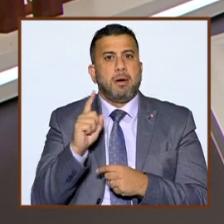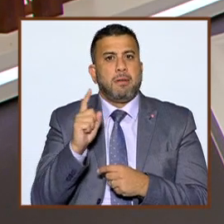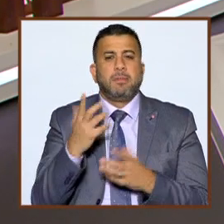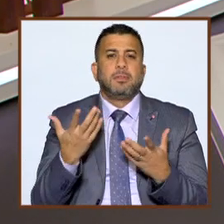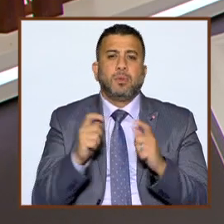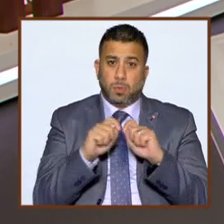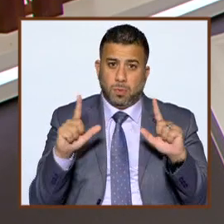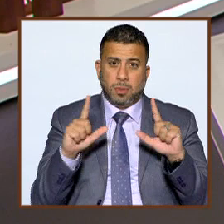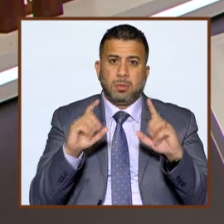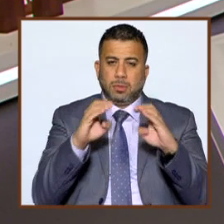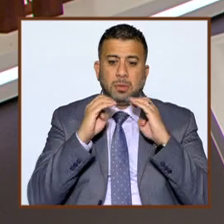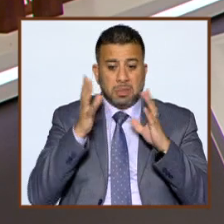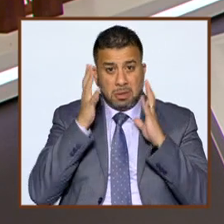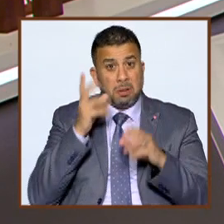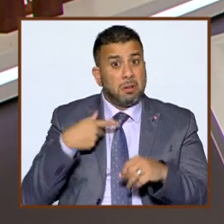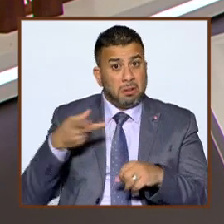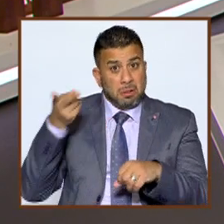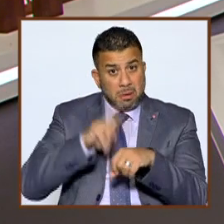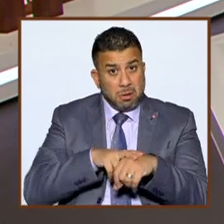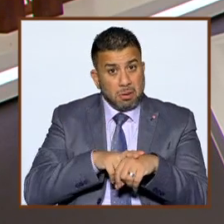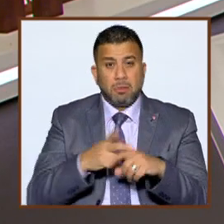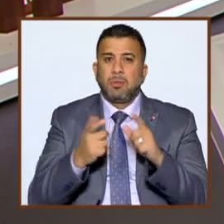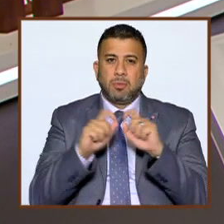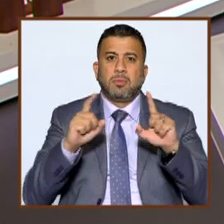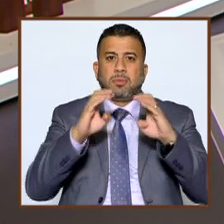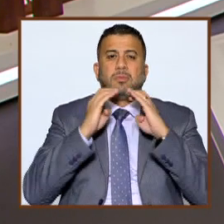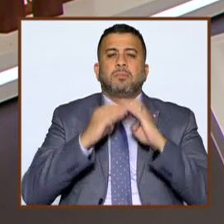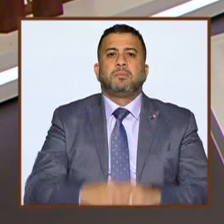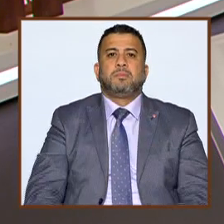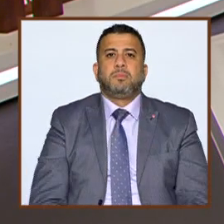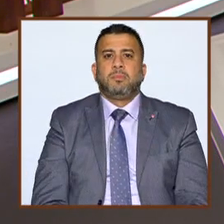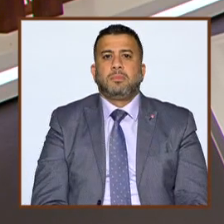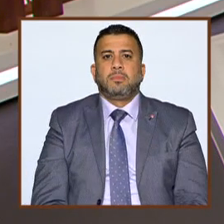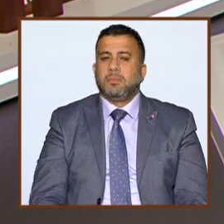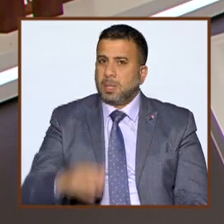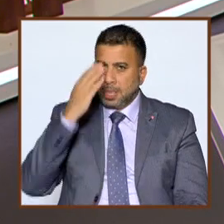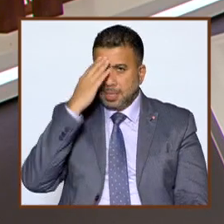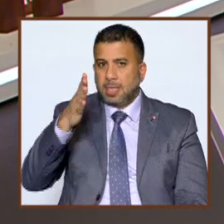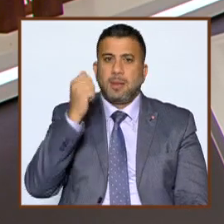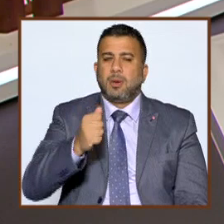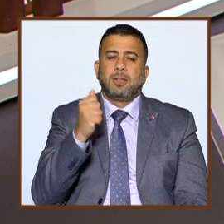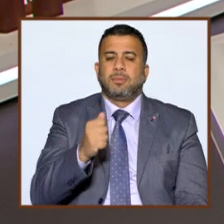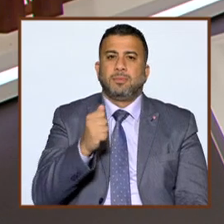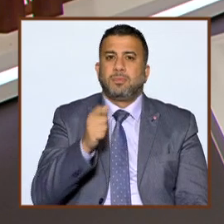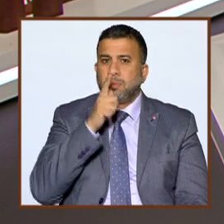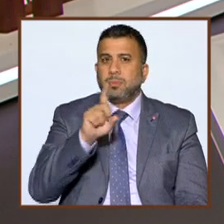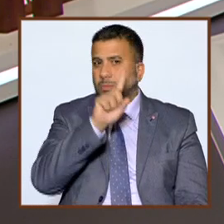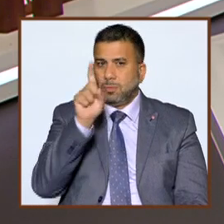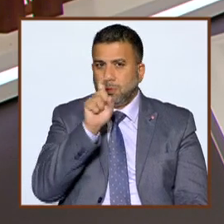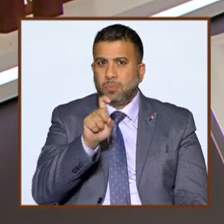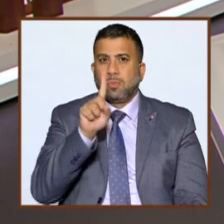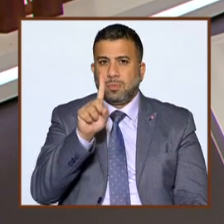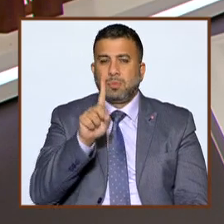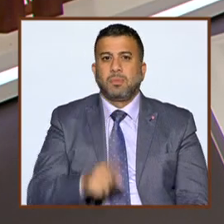علي. تفضل يا هدى. السلام عليكم. عليكم السلام ورحمة الله. لا لو سمحت، سؤالي الأول